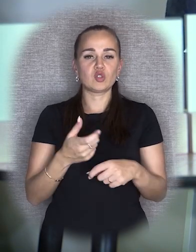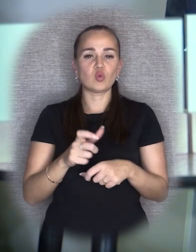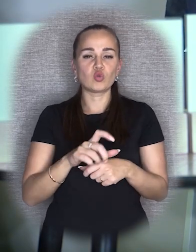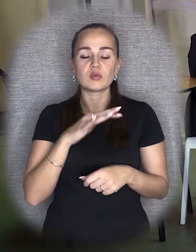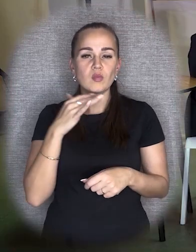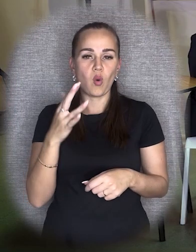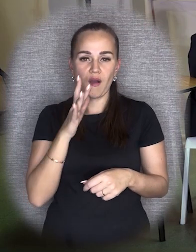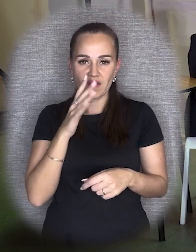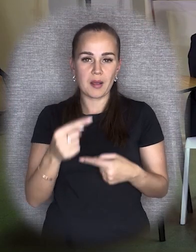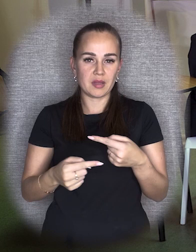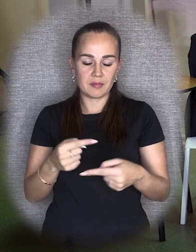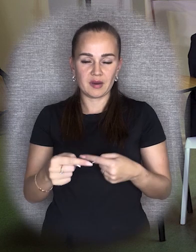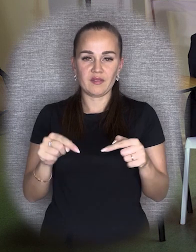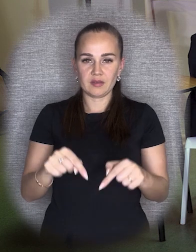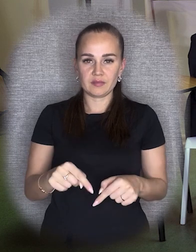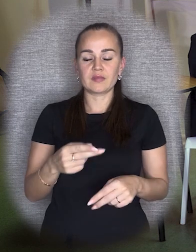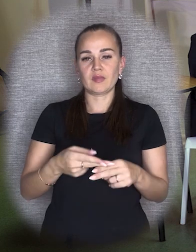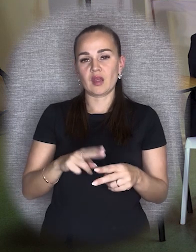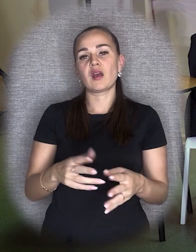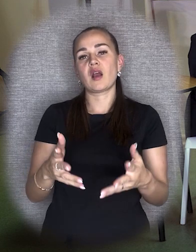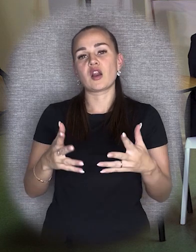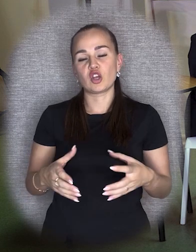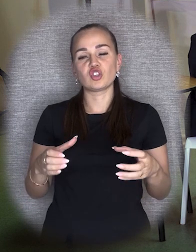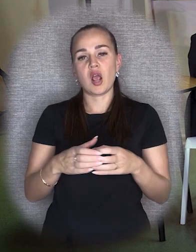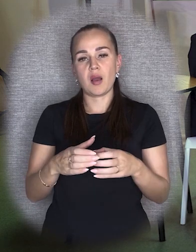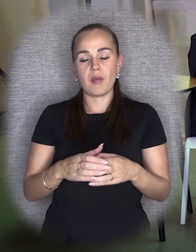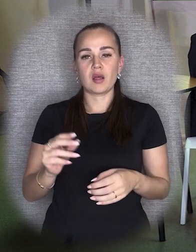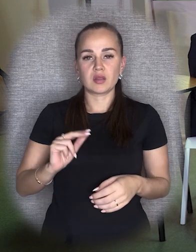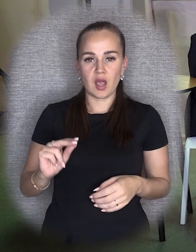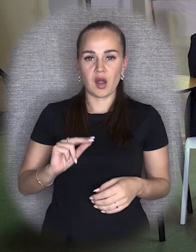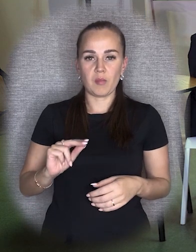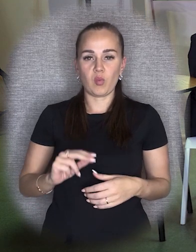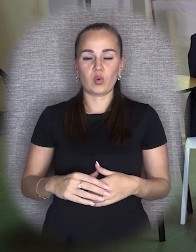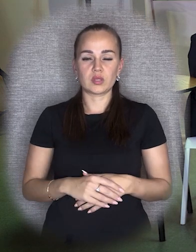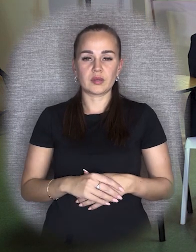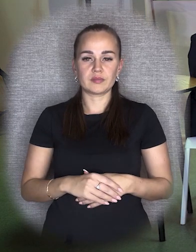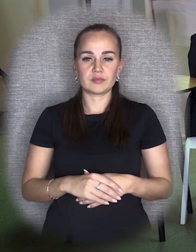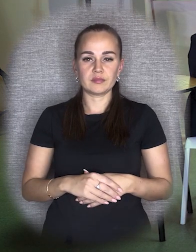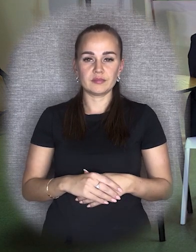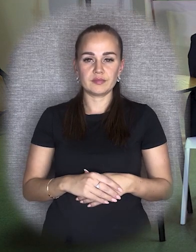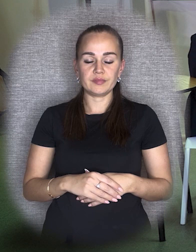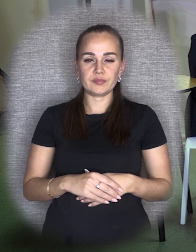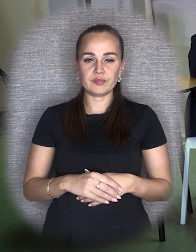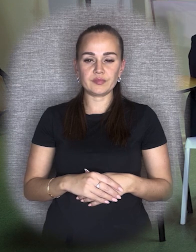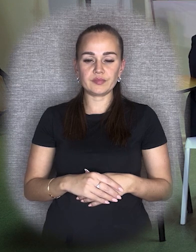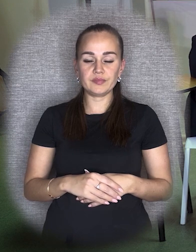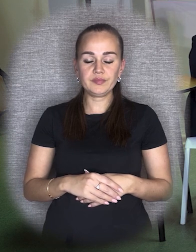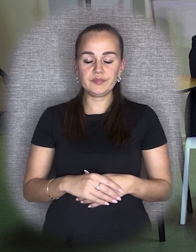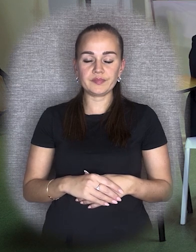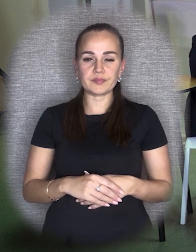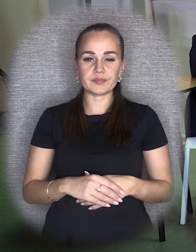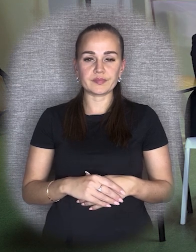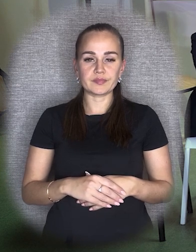поставить. И, безусловно, это командная работа, и манеж — это то место, где можно реализовывать самые смелые идеи.